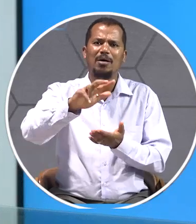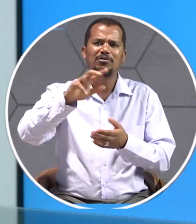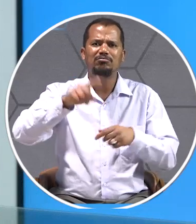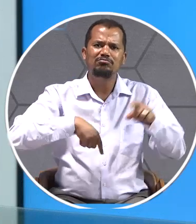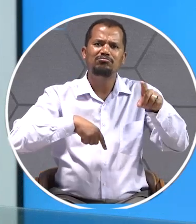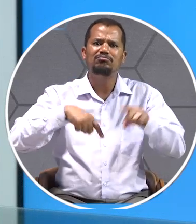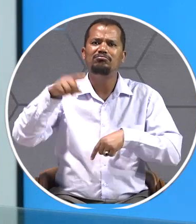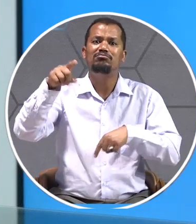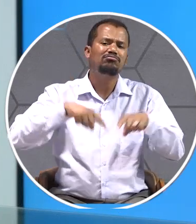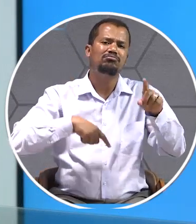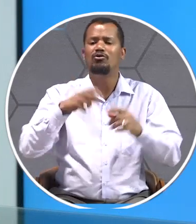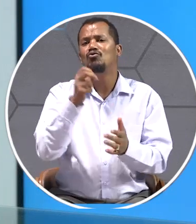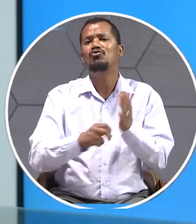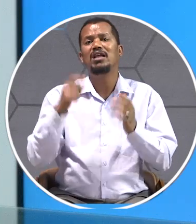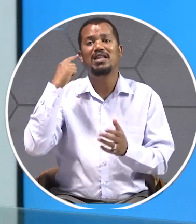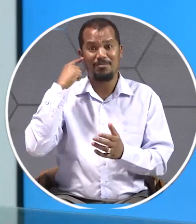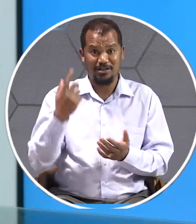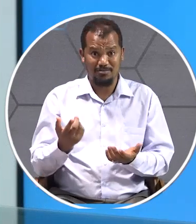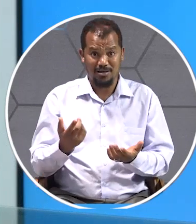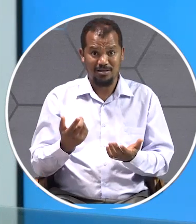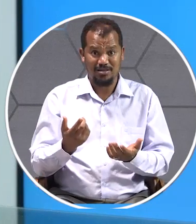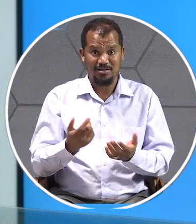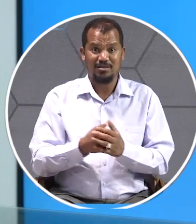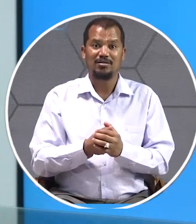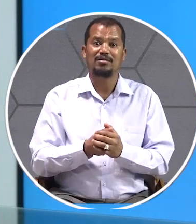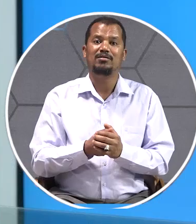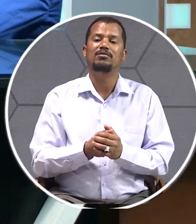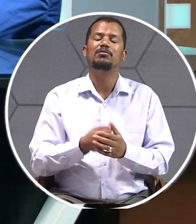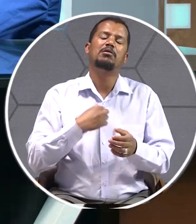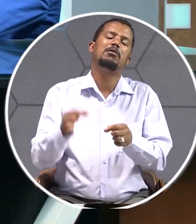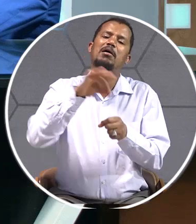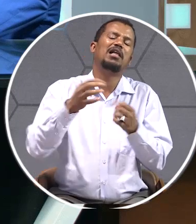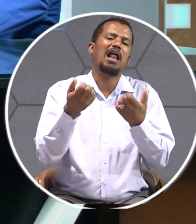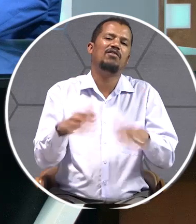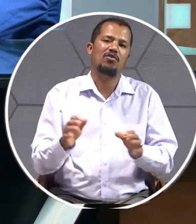አመላለሱኝና ወጥት ለመስጠት አይ በቃ መቅጠር አልፈለጉም እኔን